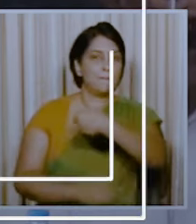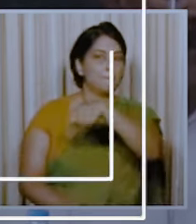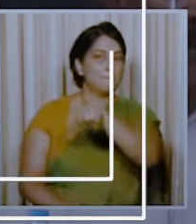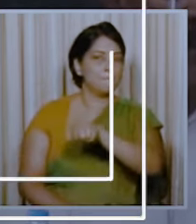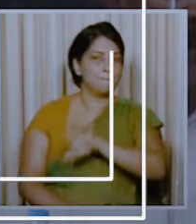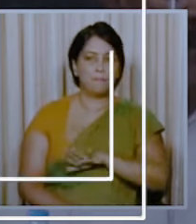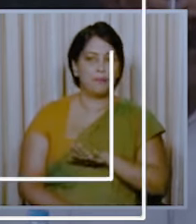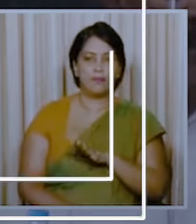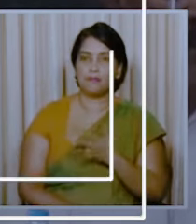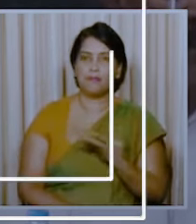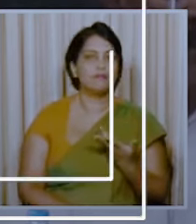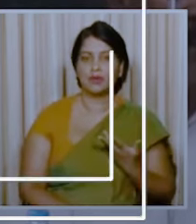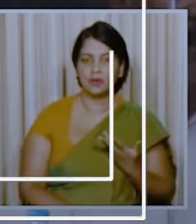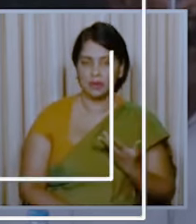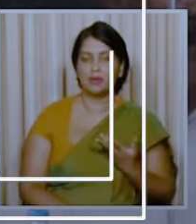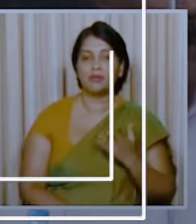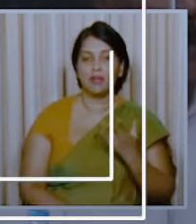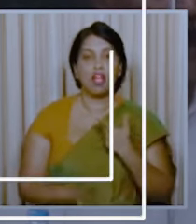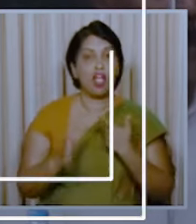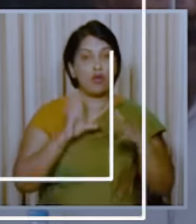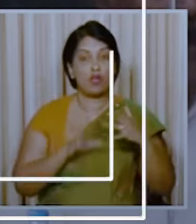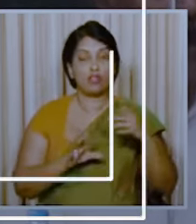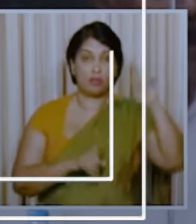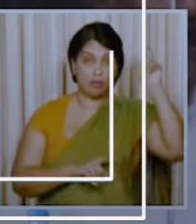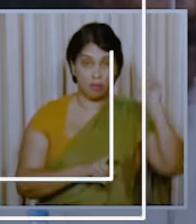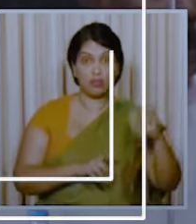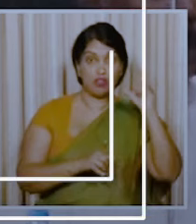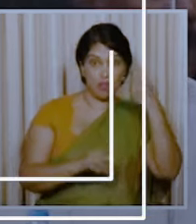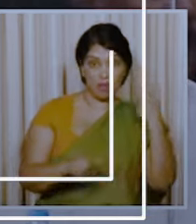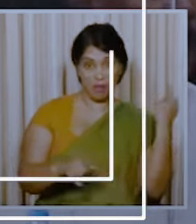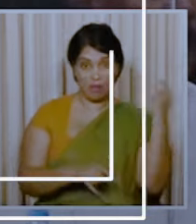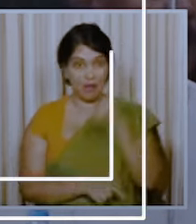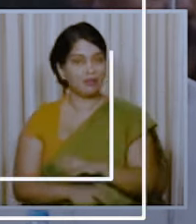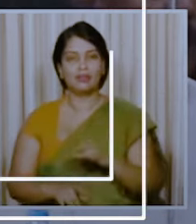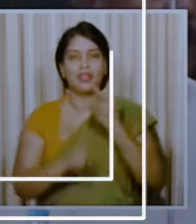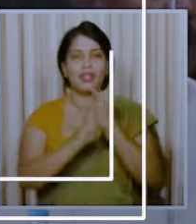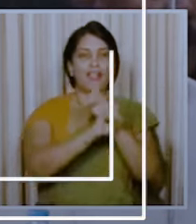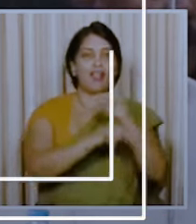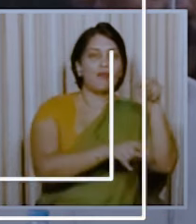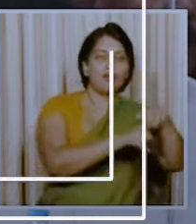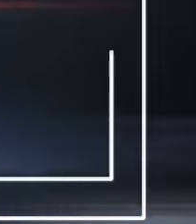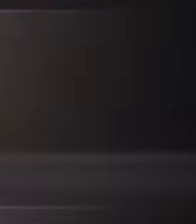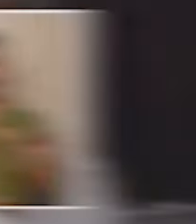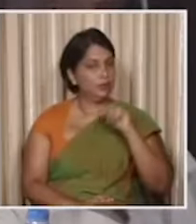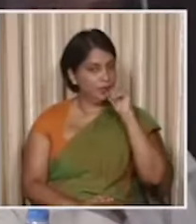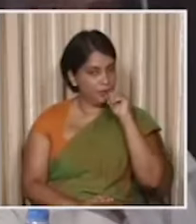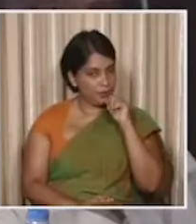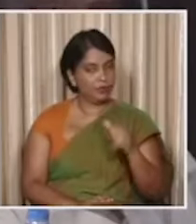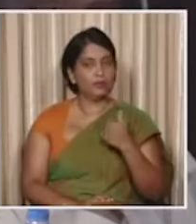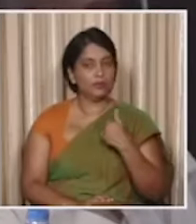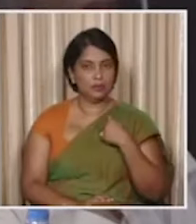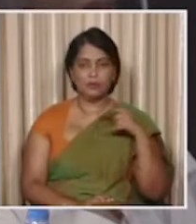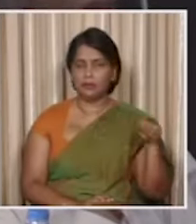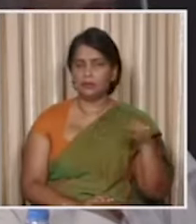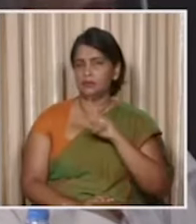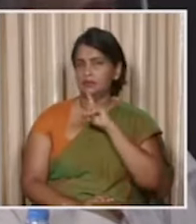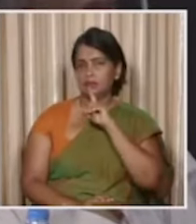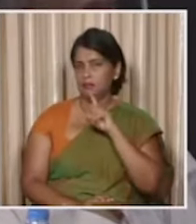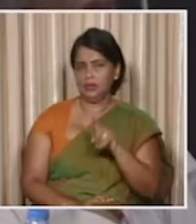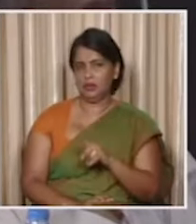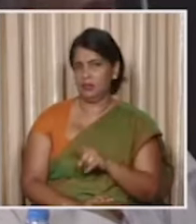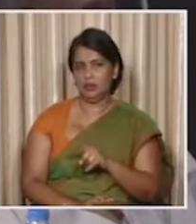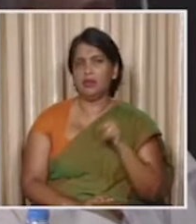ගන්න එහෙම දෙයක් සිද්ධ වෙන්නේ නැහැ. අනුරාධපුරේ පුද්ගලයා පෝට් සිටි ඩියුටි ෆ්‍රී එකට එන්නේ නැහැ. අතනින්ම ගත්තා වෑන් එකේ නැග ගියා. මම මෙතන සාකච්ඡා කරේ නැහැ.